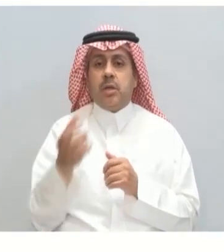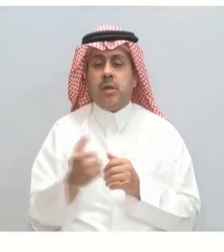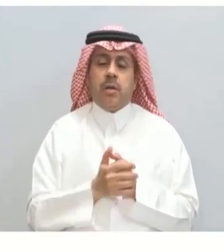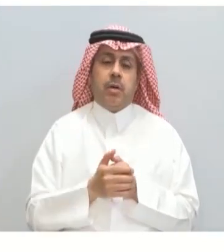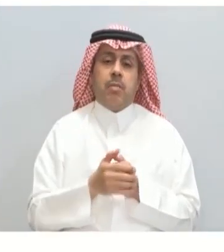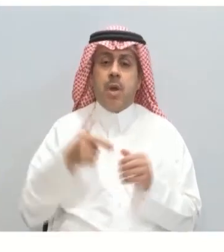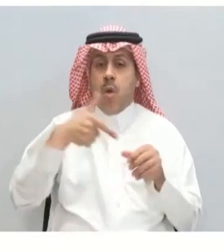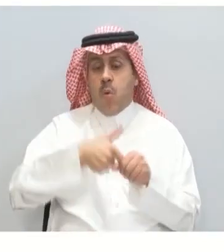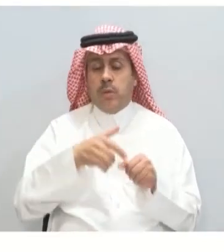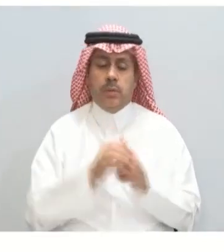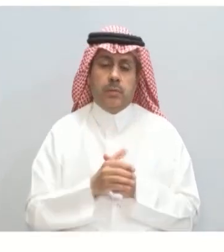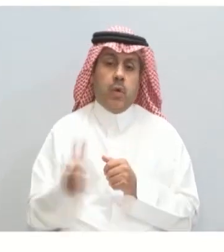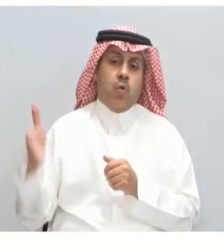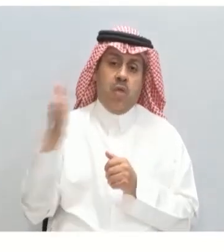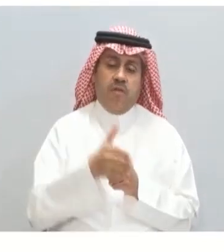هذا